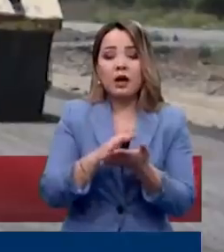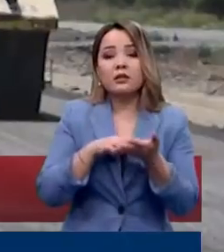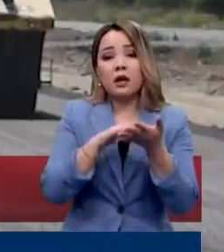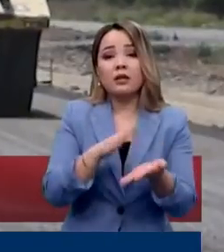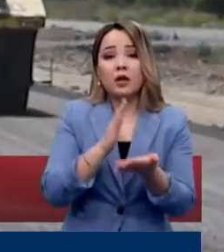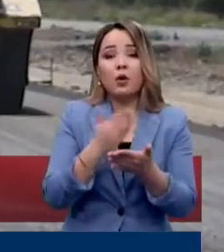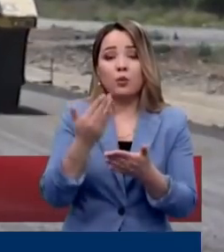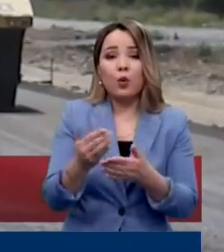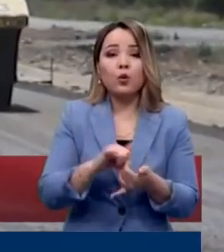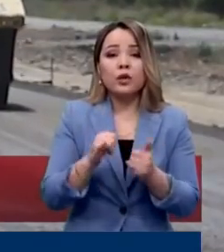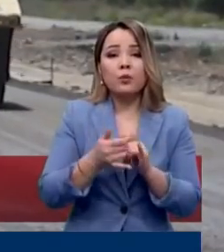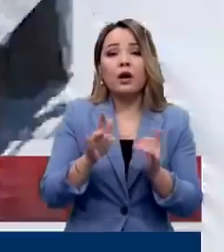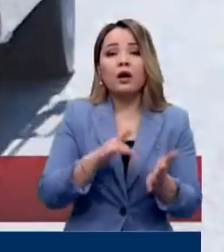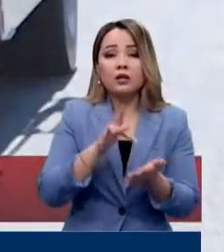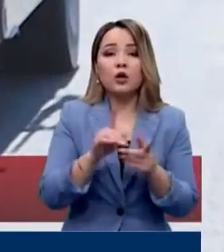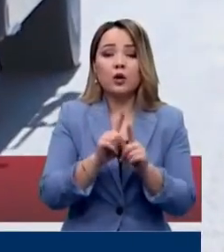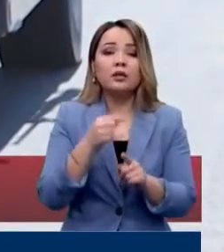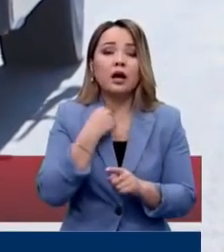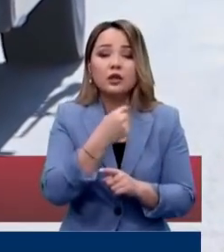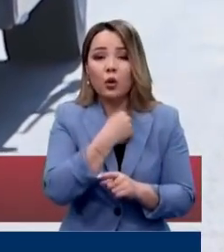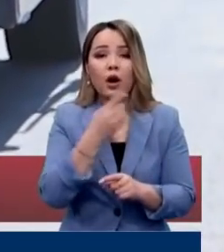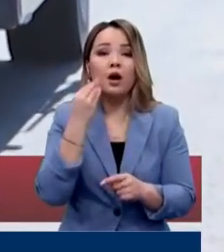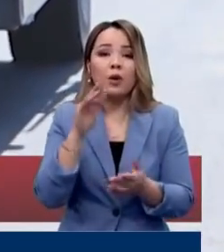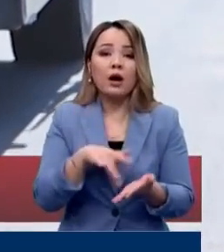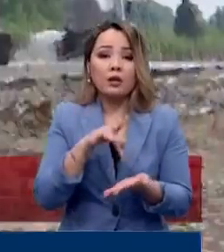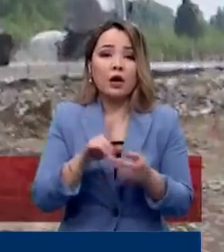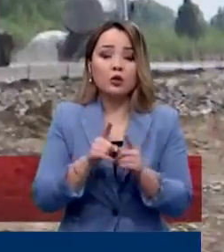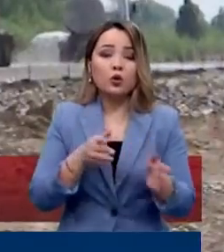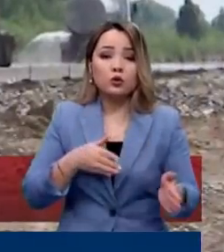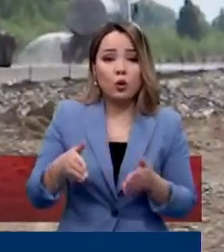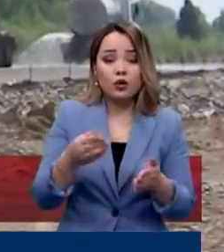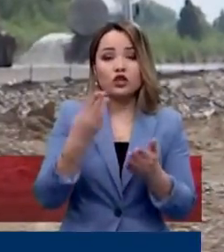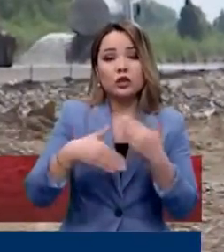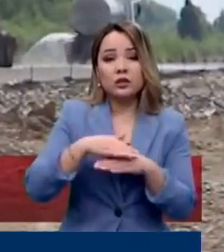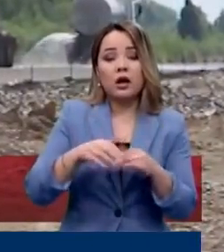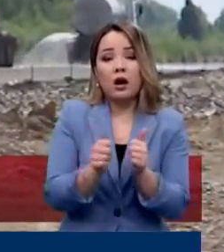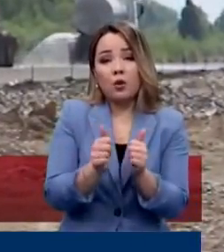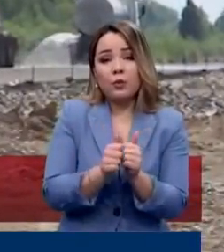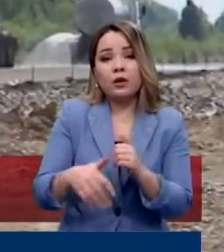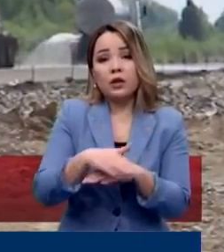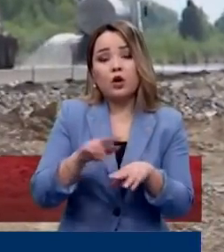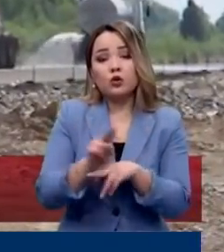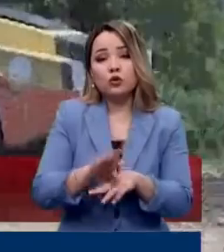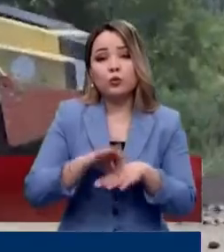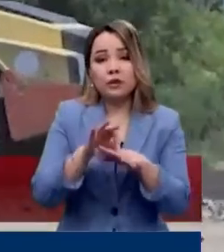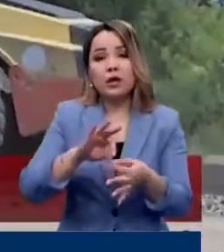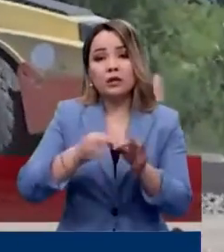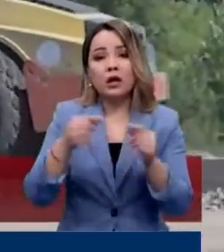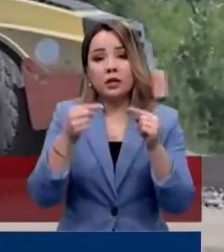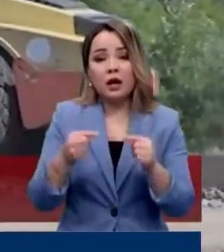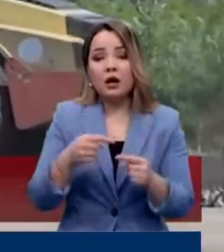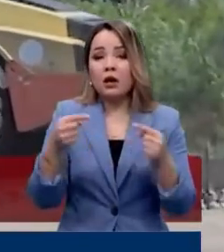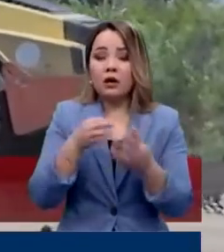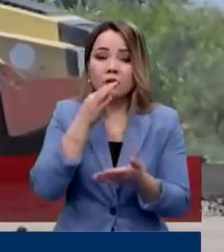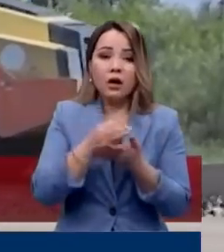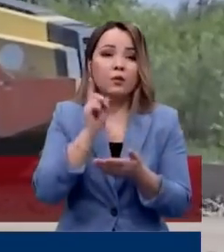білдірген. Ал Өскемен, Қалбатау, Талдықорған, Алматы бағытындағы жолдың Шығыс Қазақстан аумағындағы жөндеу жұмыстары жайлы бұл нақты айту